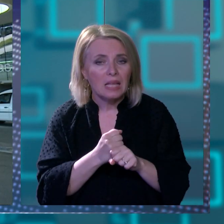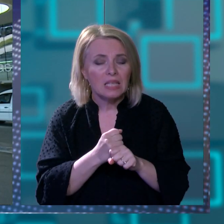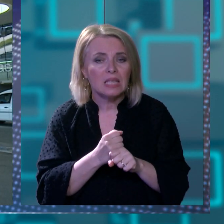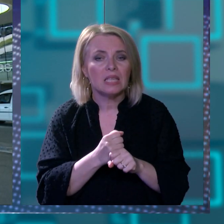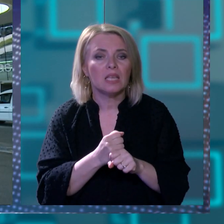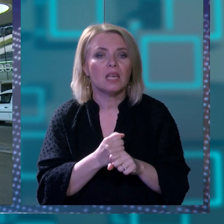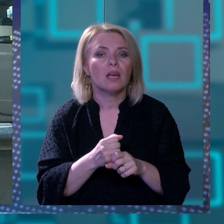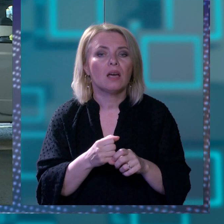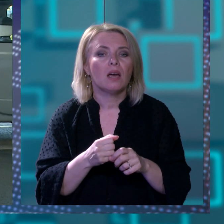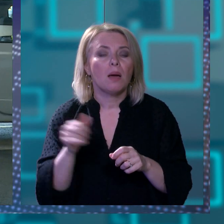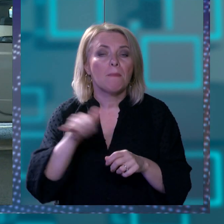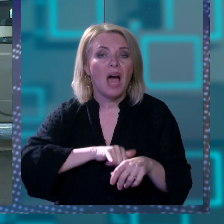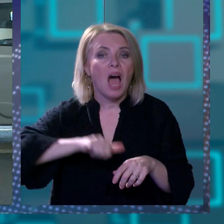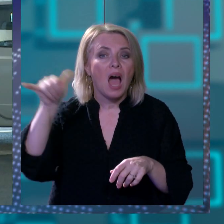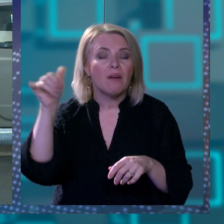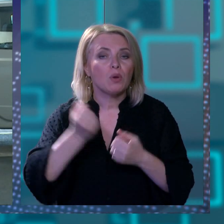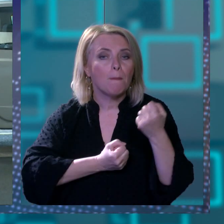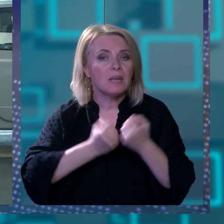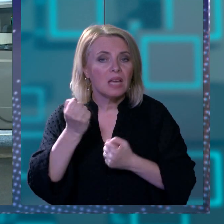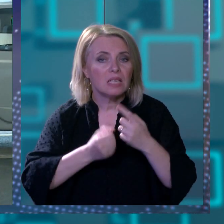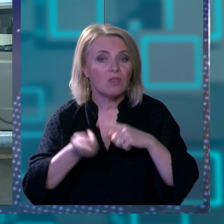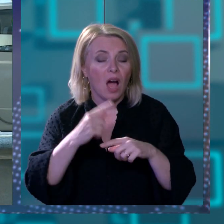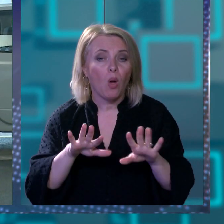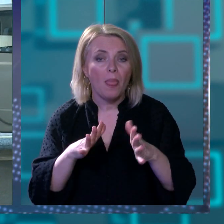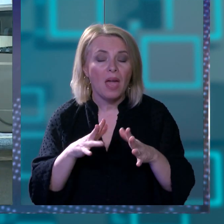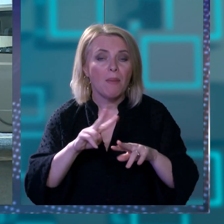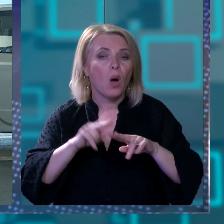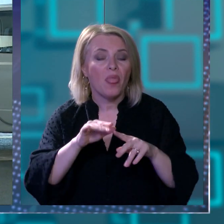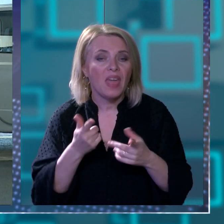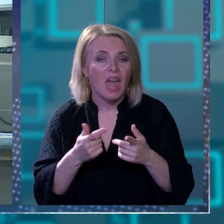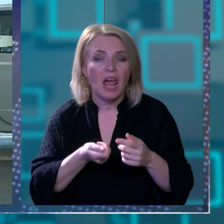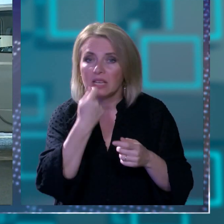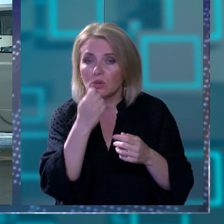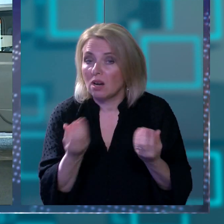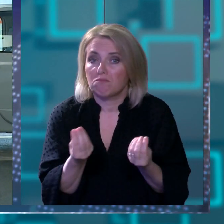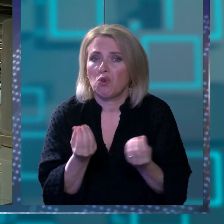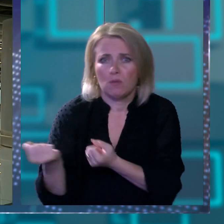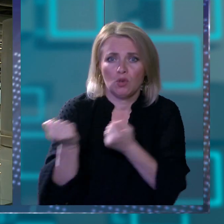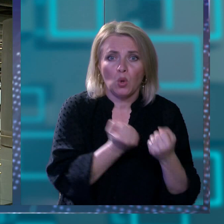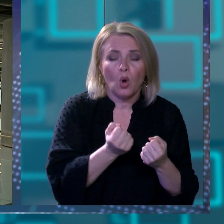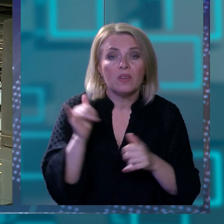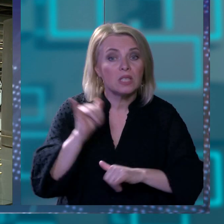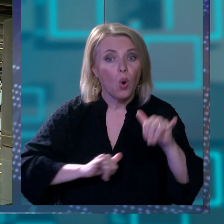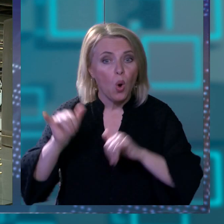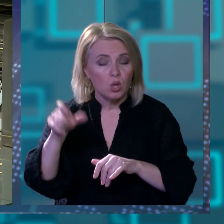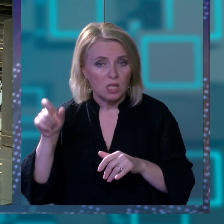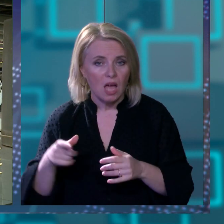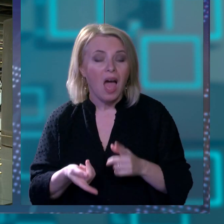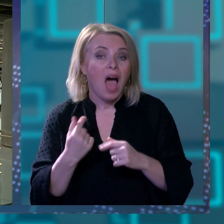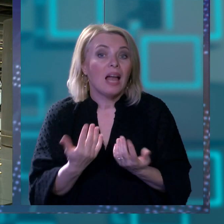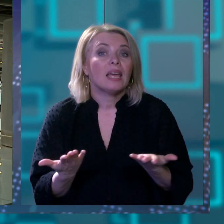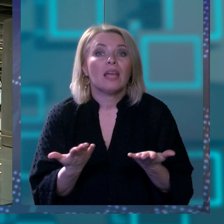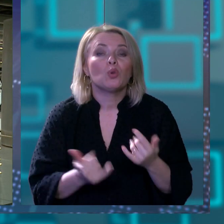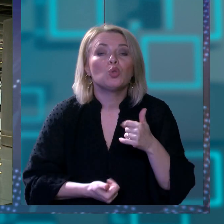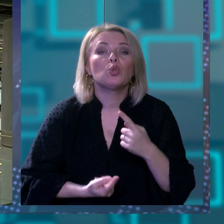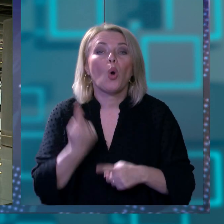a onda govore avioprijevoznici ako nema hotela i restorana, kome ćemo dovesti goste. Ali evo, činjenica je da se